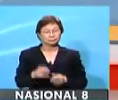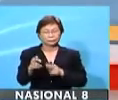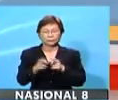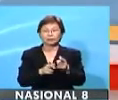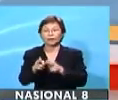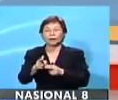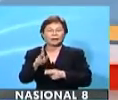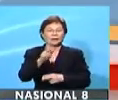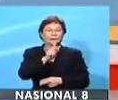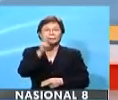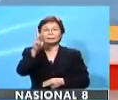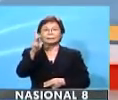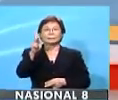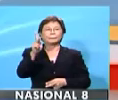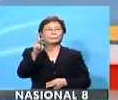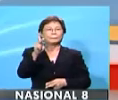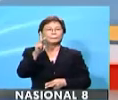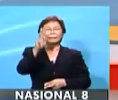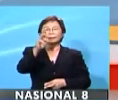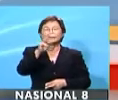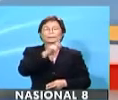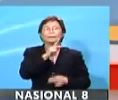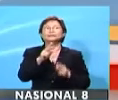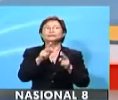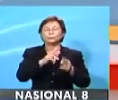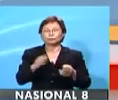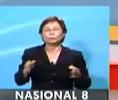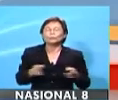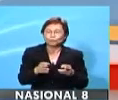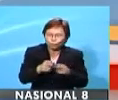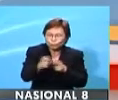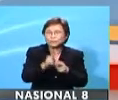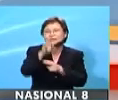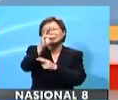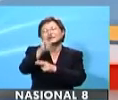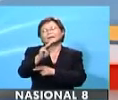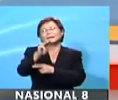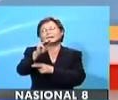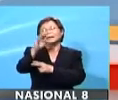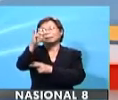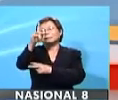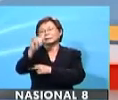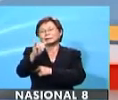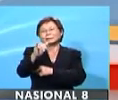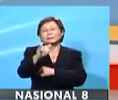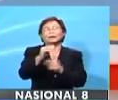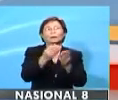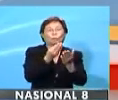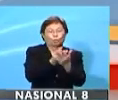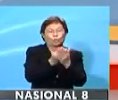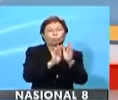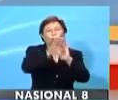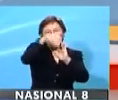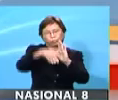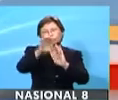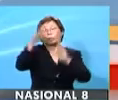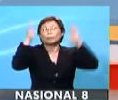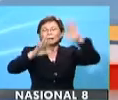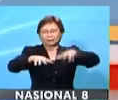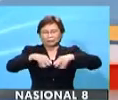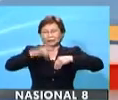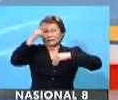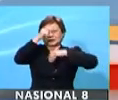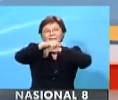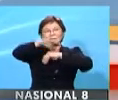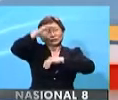Usaha Kementerian Perdagangan Antarabangsa dan Industri yang akan menjalankan kajian ke atas pergerakan nilai ringgit disambut baik Kerajaan Negeri Johor. Menurut